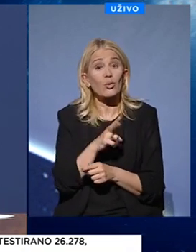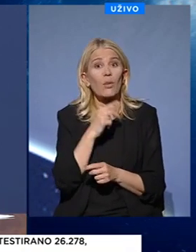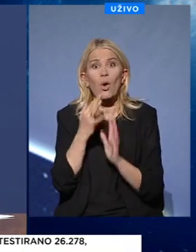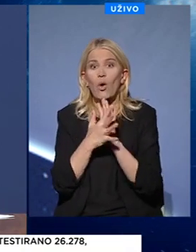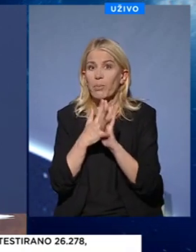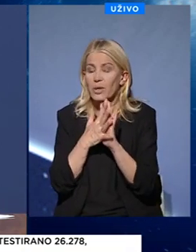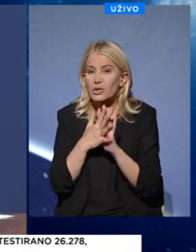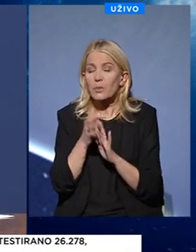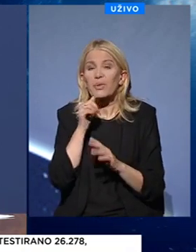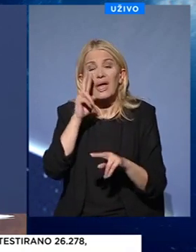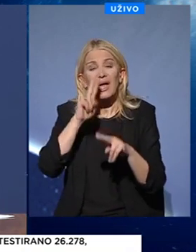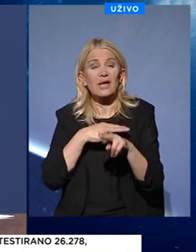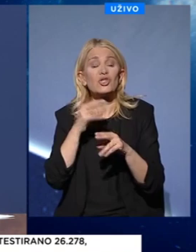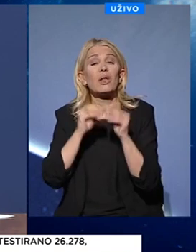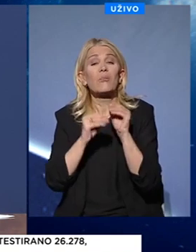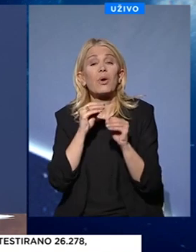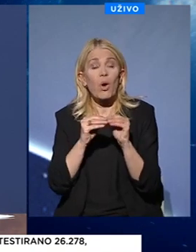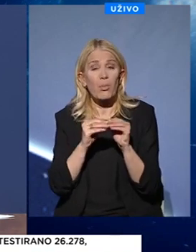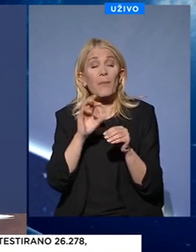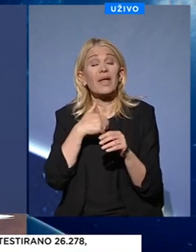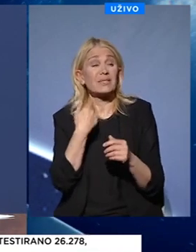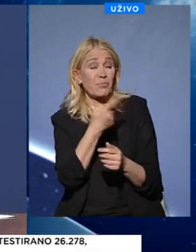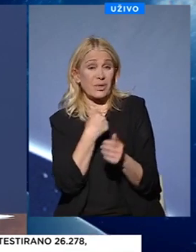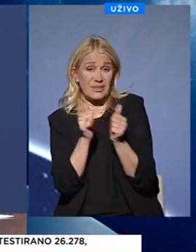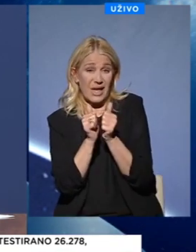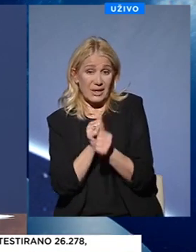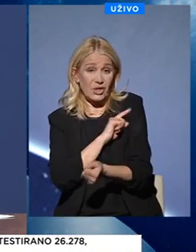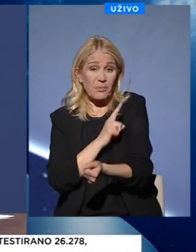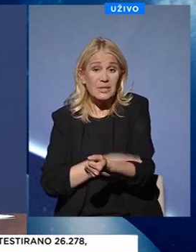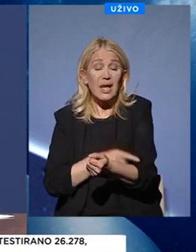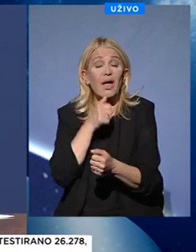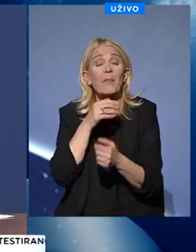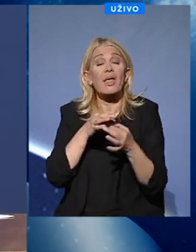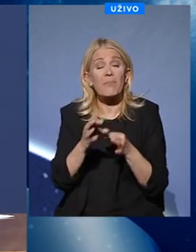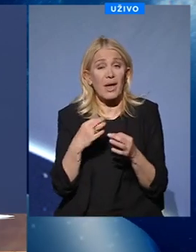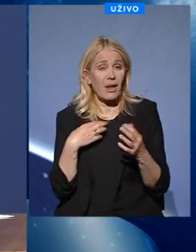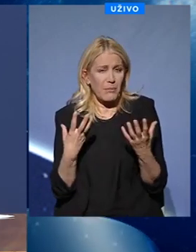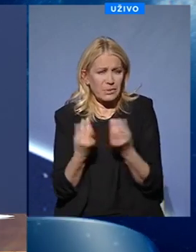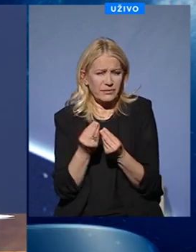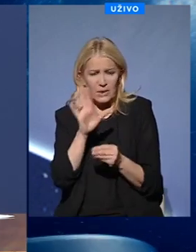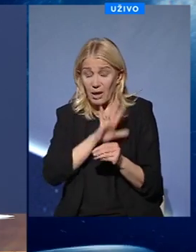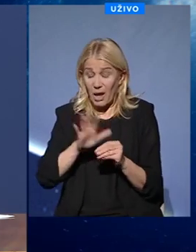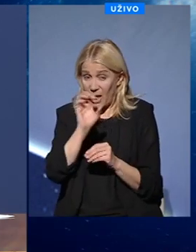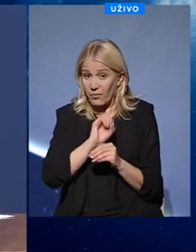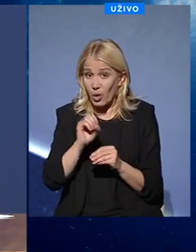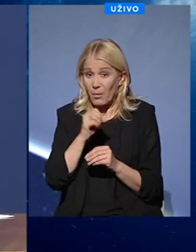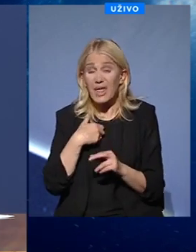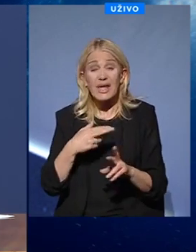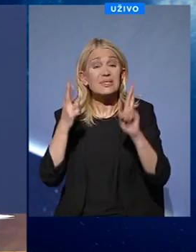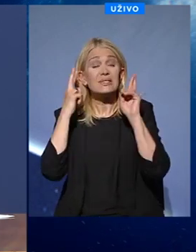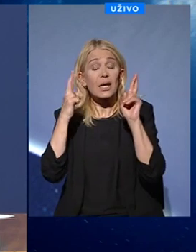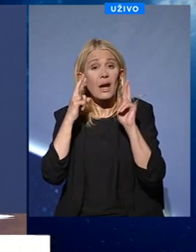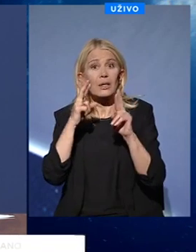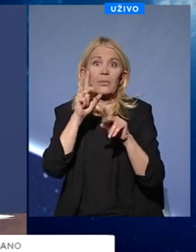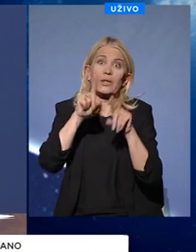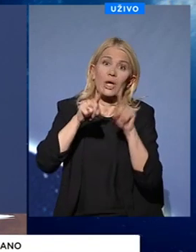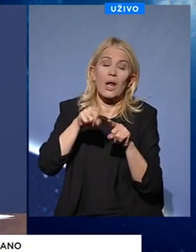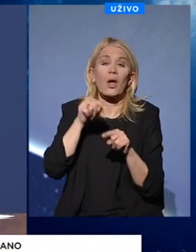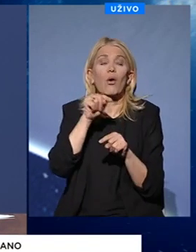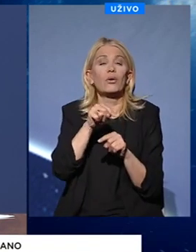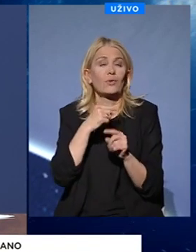bi rešili problem da smo zajedničkim snagama i zajedničkim merama radili. Ali se nadam da će neko iz